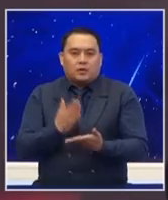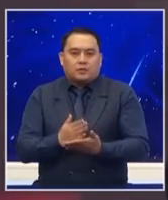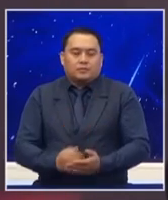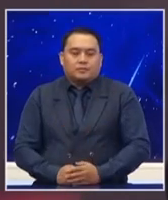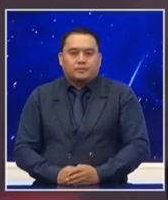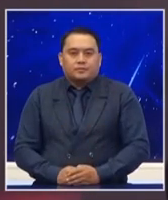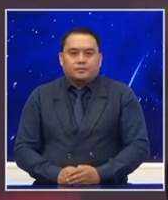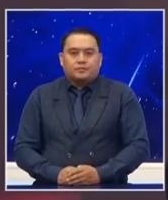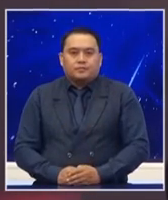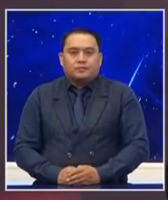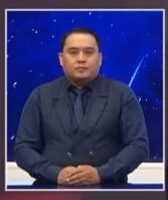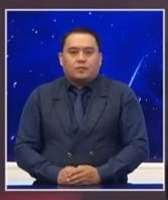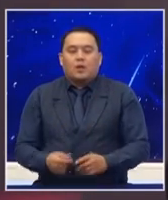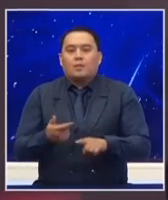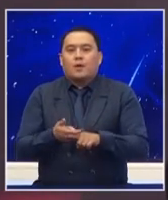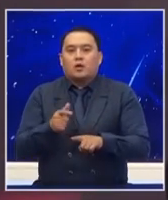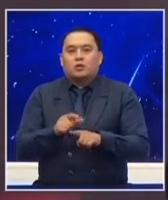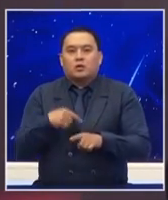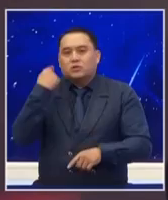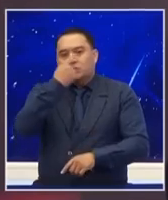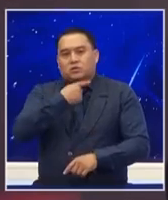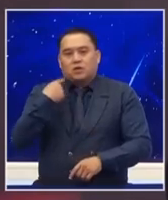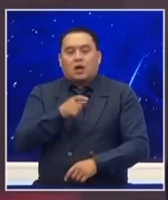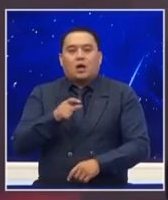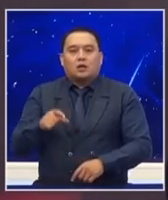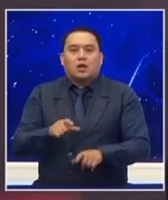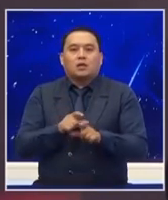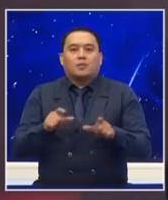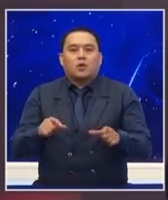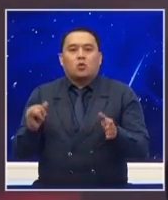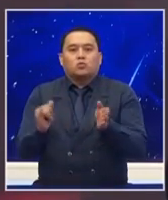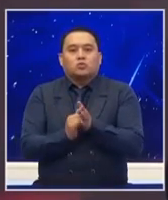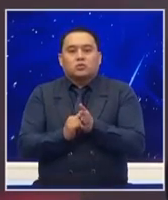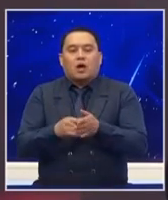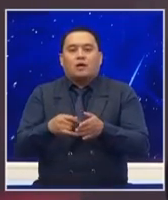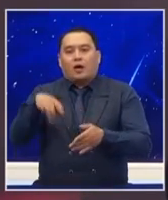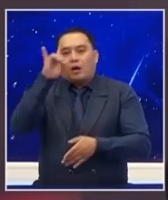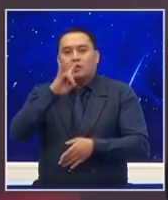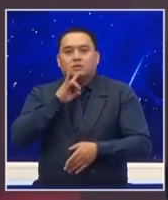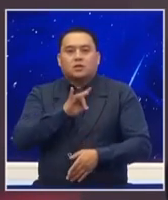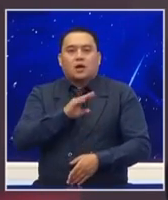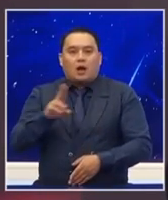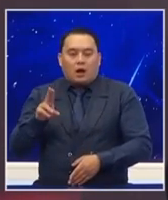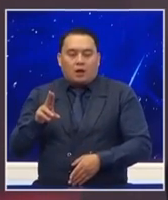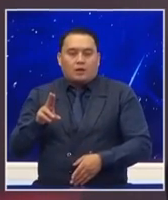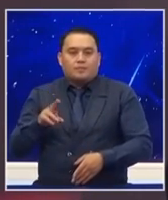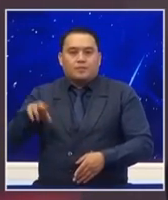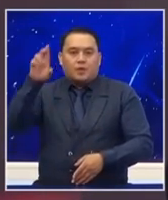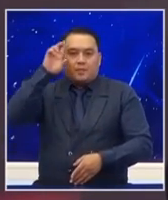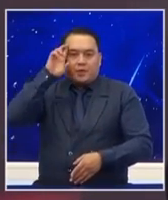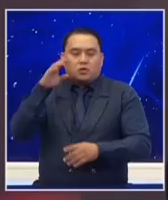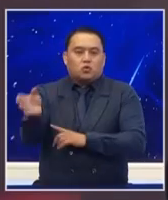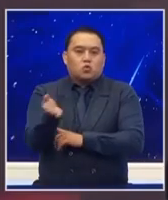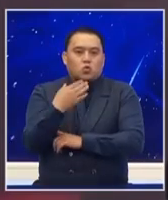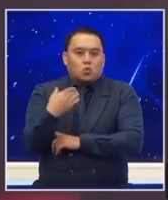беріледі. Бұдан былай жеке тұлғалар ғимараттарда орналастырылатын Қазақстан Республикасының мемлекеттік